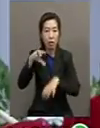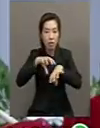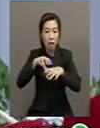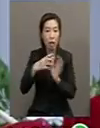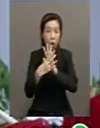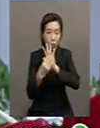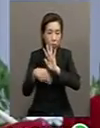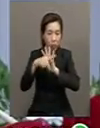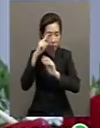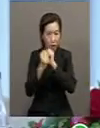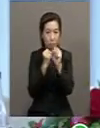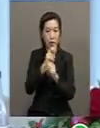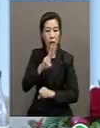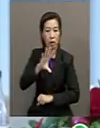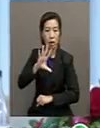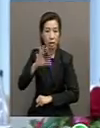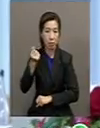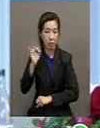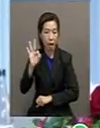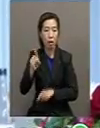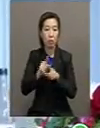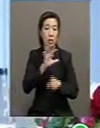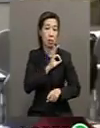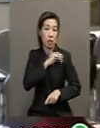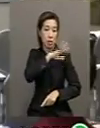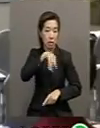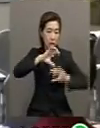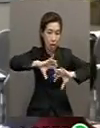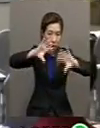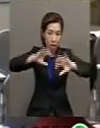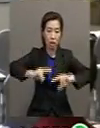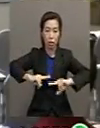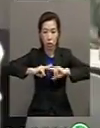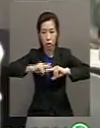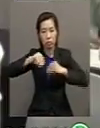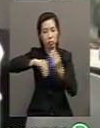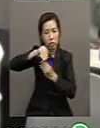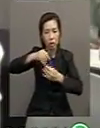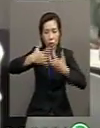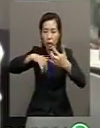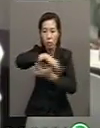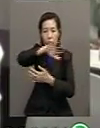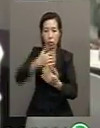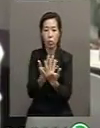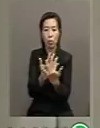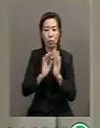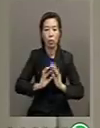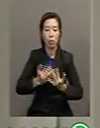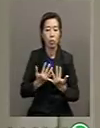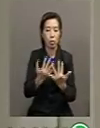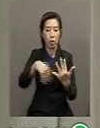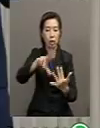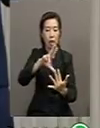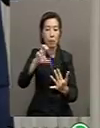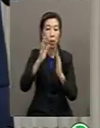ำปี2559ให้กับลูกค้าสมาชิกทั้งภาครัฐภาคธุรกิจและภาคอุตสาหกรรมจำนวนกว่า300คนเพื่อเป็นการขอบคุณและให้